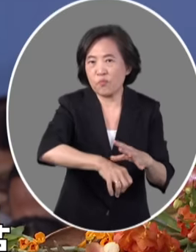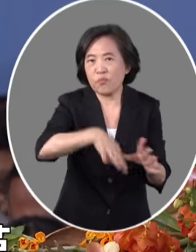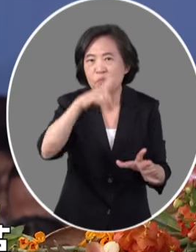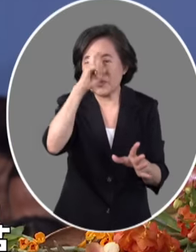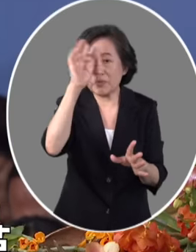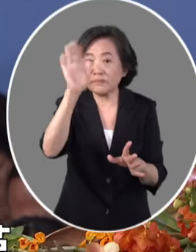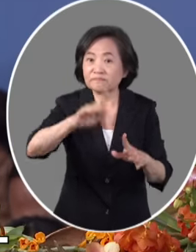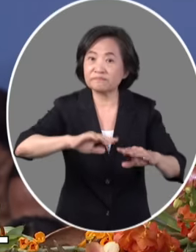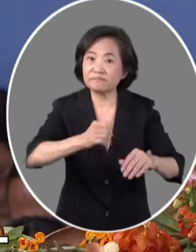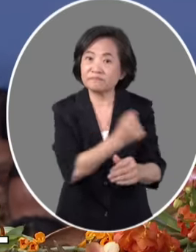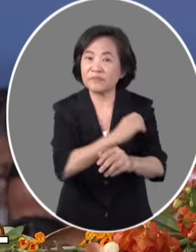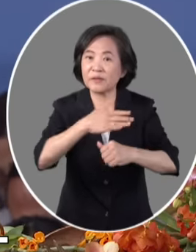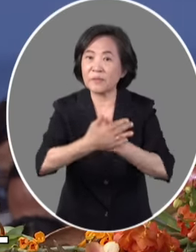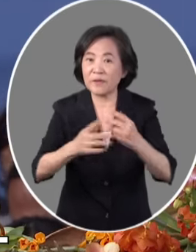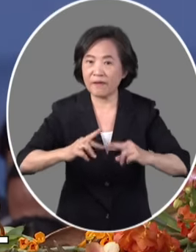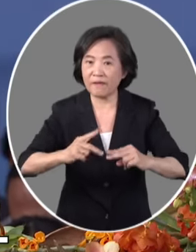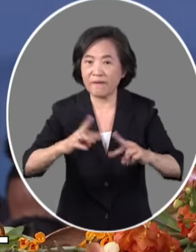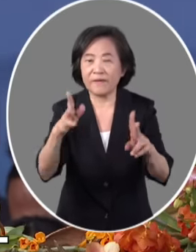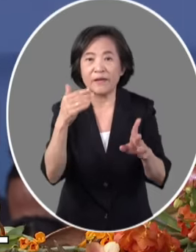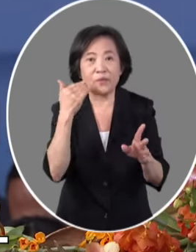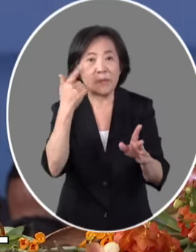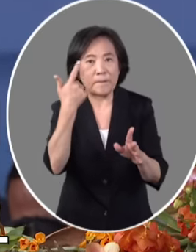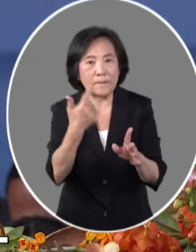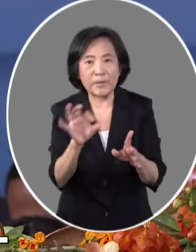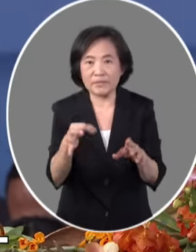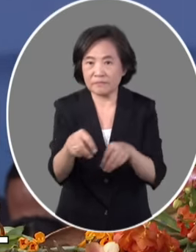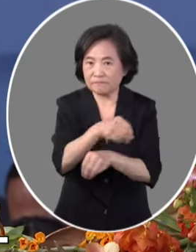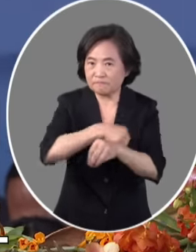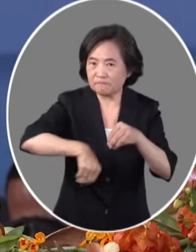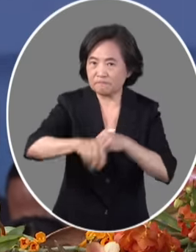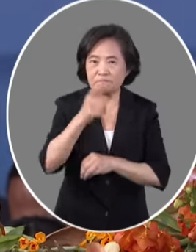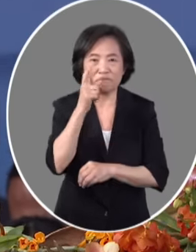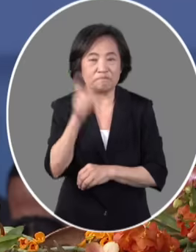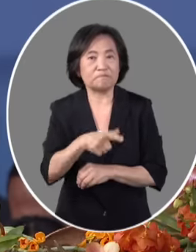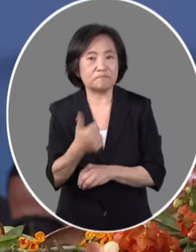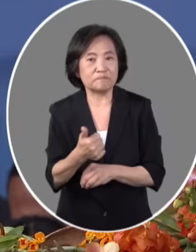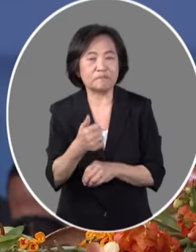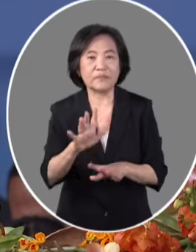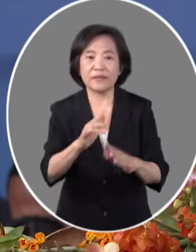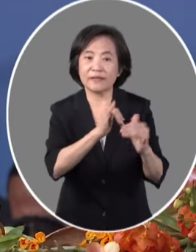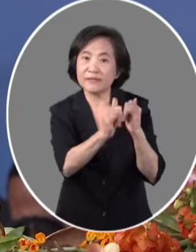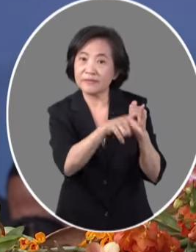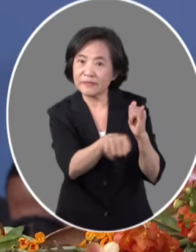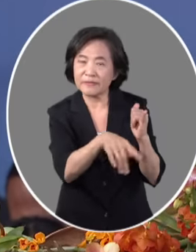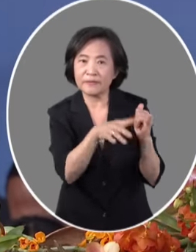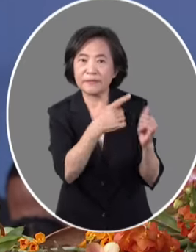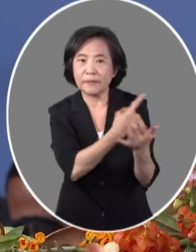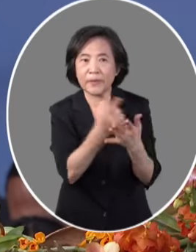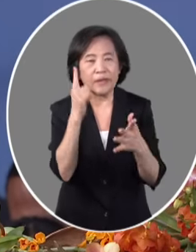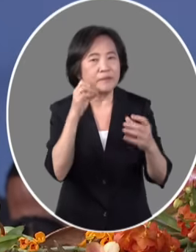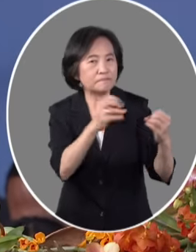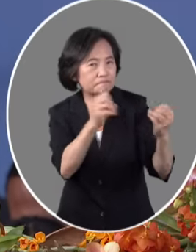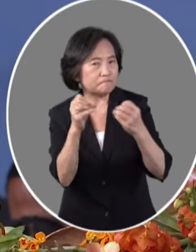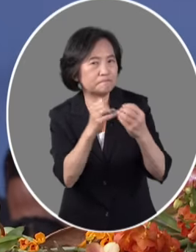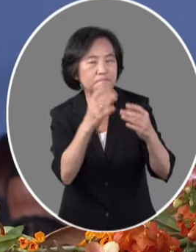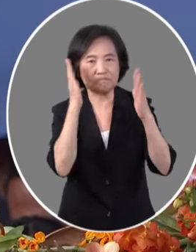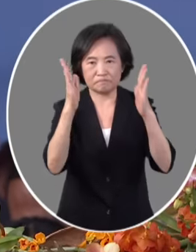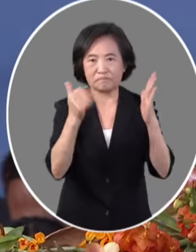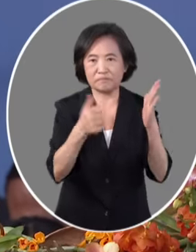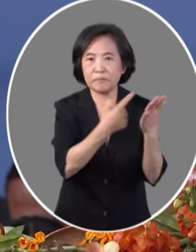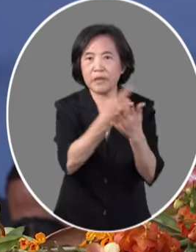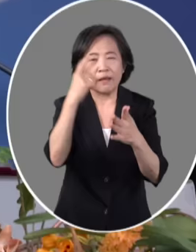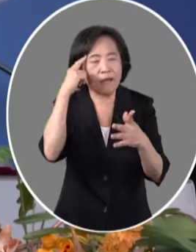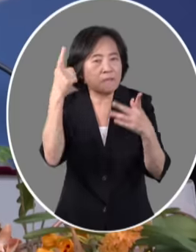务的改革能够在稳定的财务基础上，在社会的理性对话中凝聚共